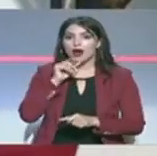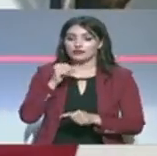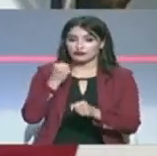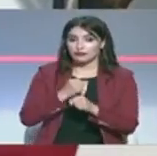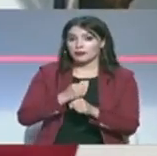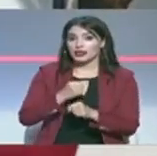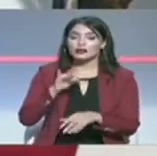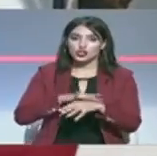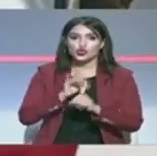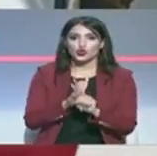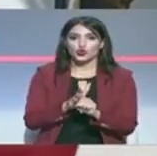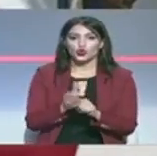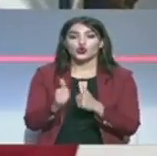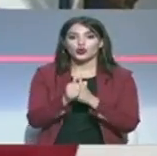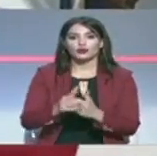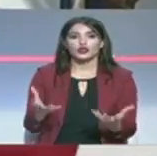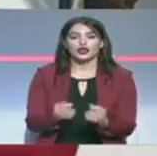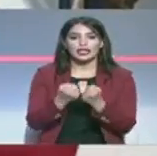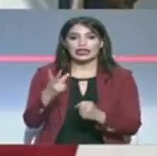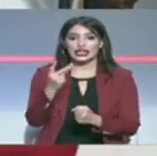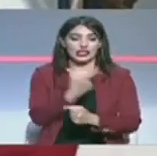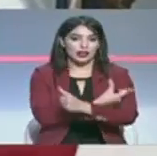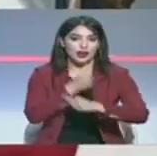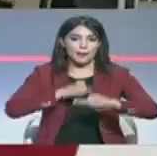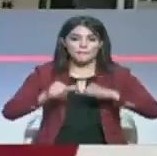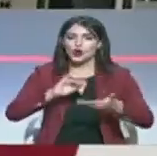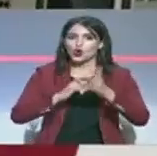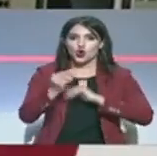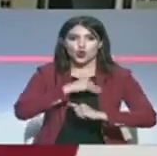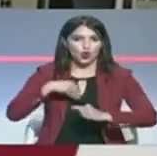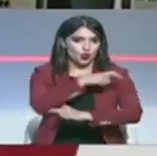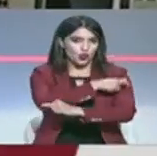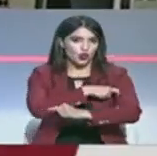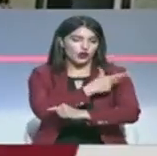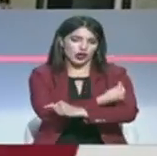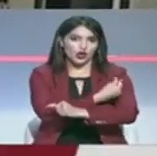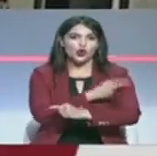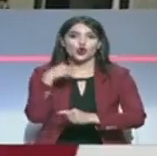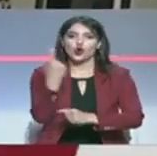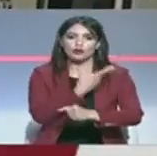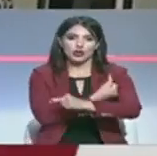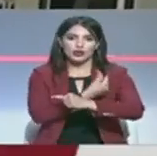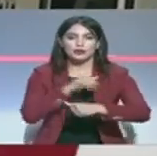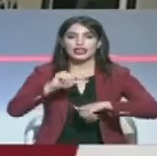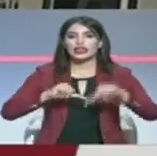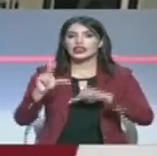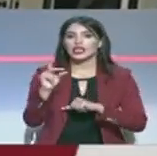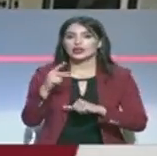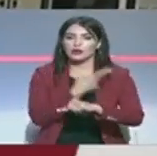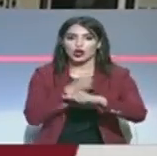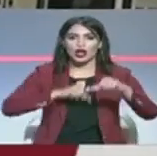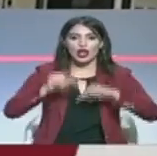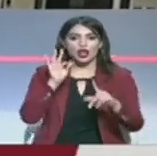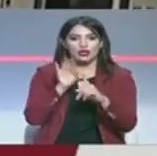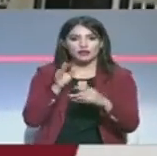بالمستشفى بفيروس كورونا، ورفع 30 عينة للإطار الطبي وشبه الطبي المخالط لها بنفس القسم